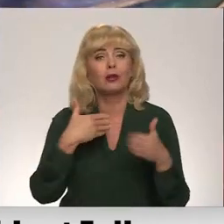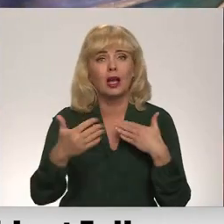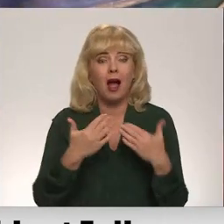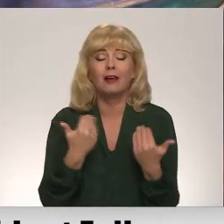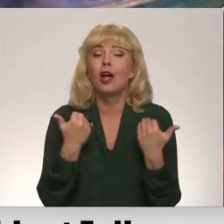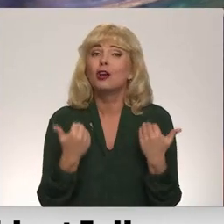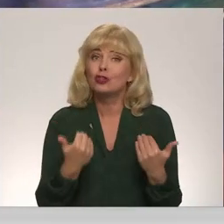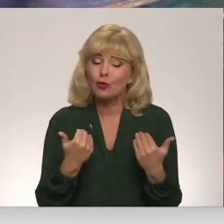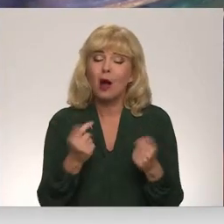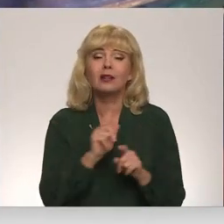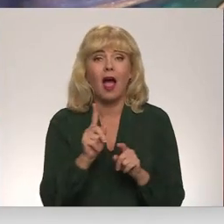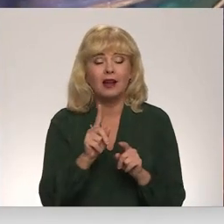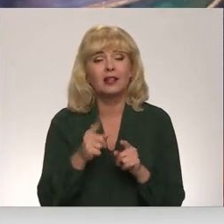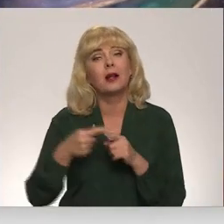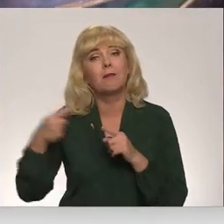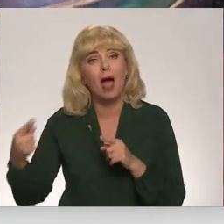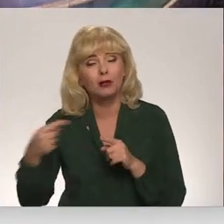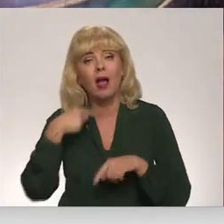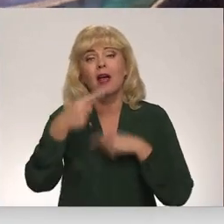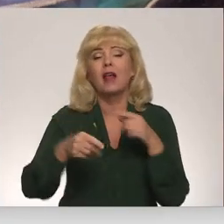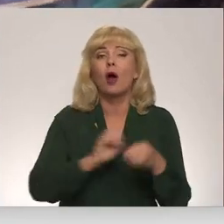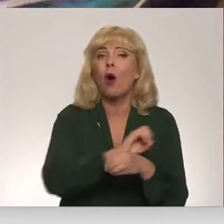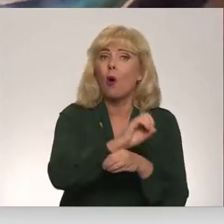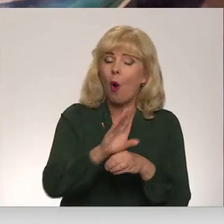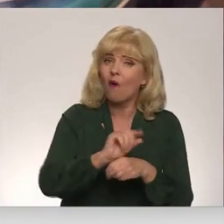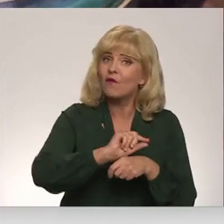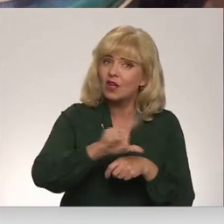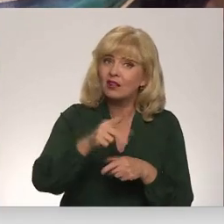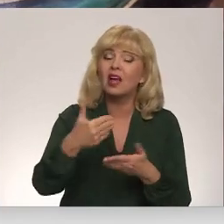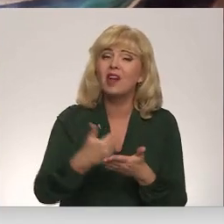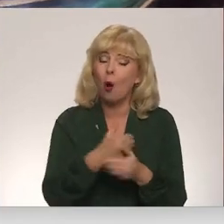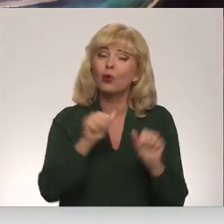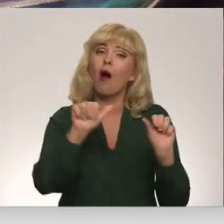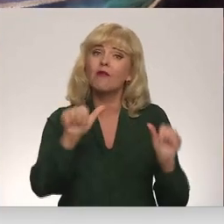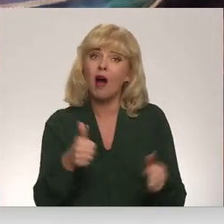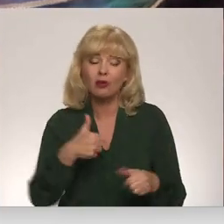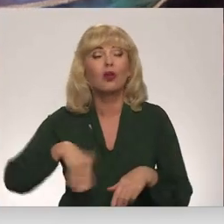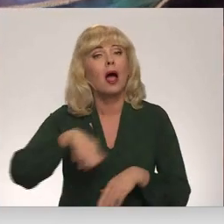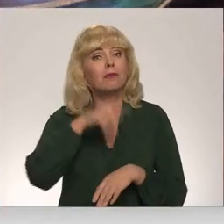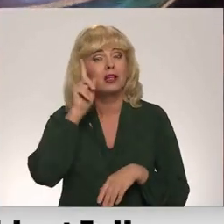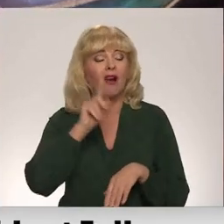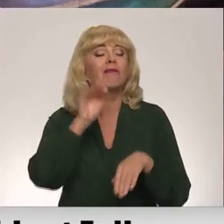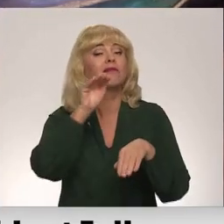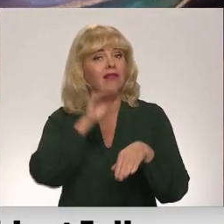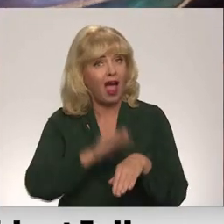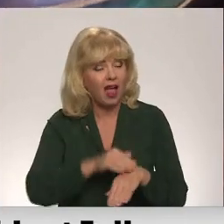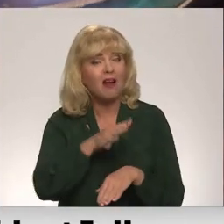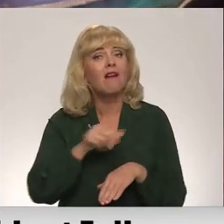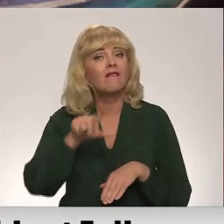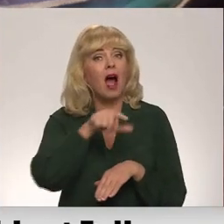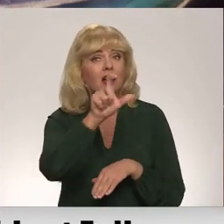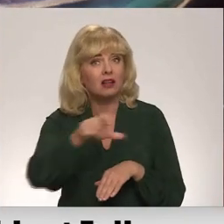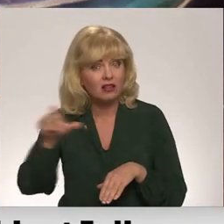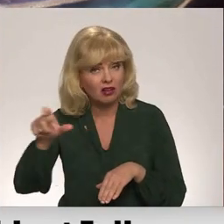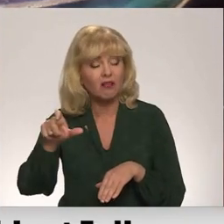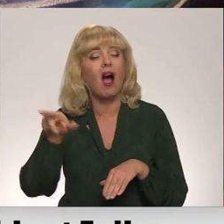Šobrīd esam tādā periodā, kad ir nākošais Covid vilnis ar jaunu variantu, kā mēs visi zinām. Un daļ tā fakta bija vairāk cilvēki, kas